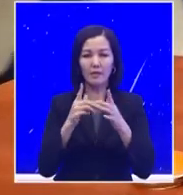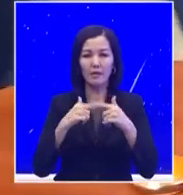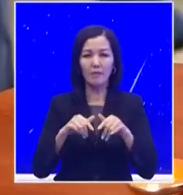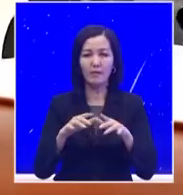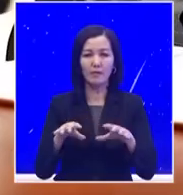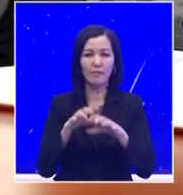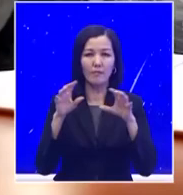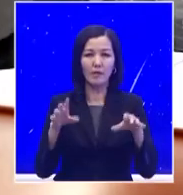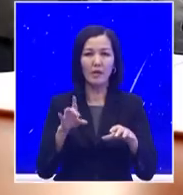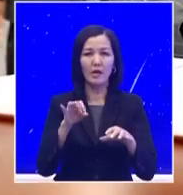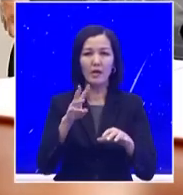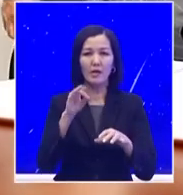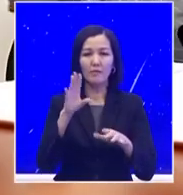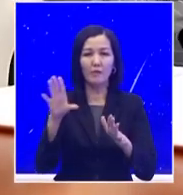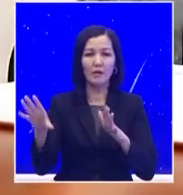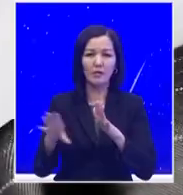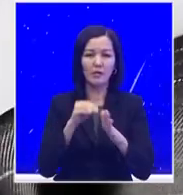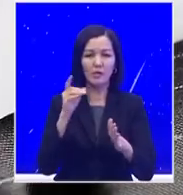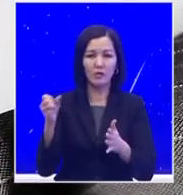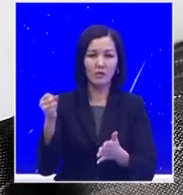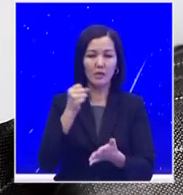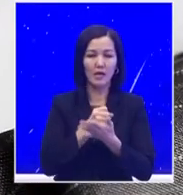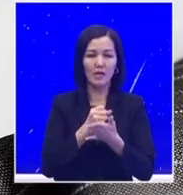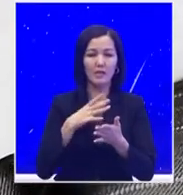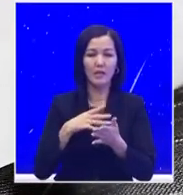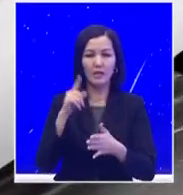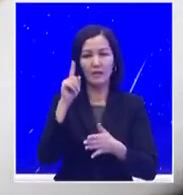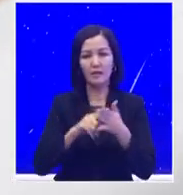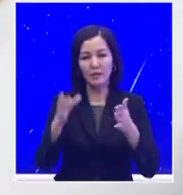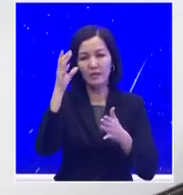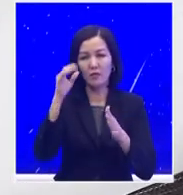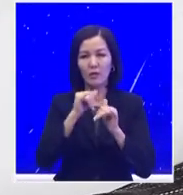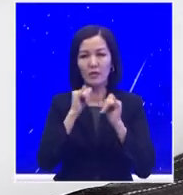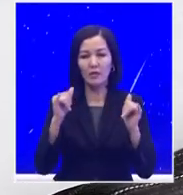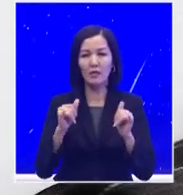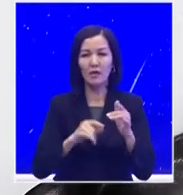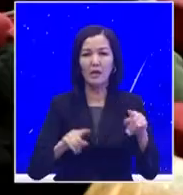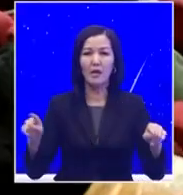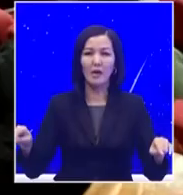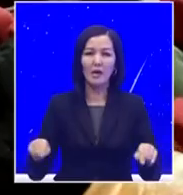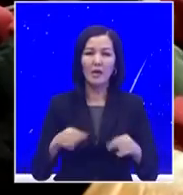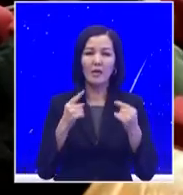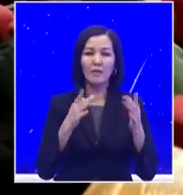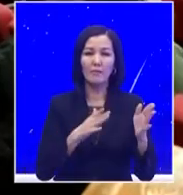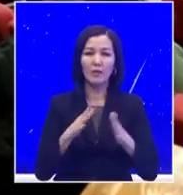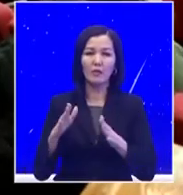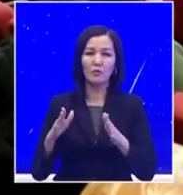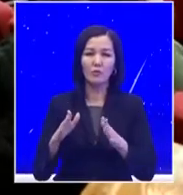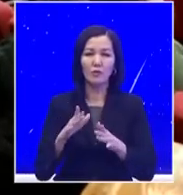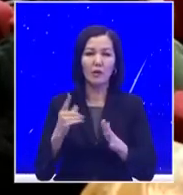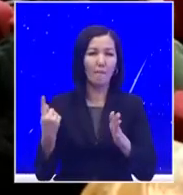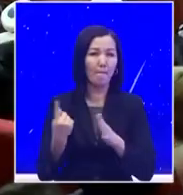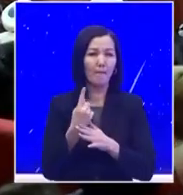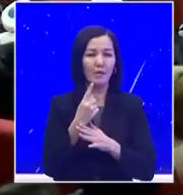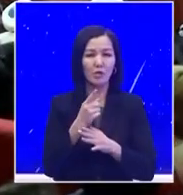мүфти Ратбек Қажы Нысанбайұлы болды. Бұл елімізде діни сауаттылықтың көпірі қаланып қалыптасуының алғашқы кезеңі еді. Діни